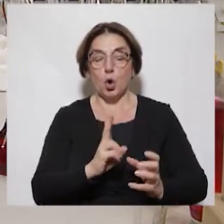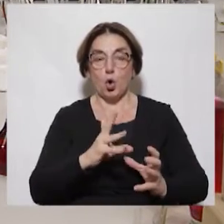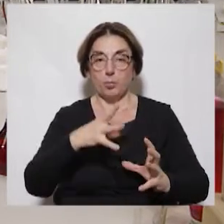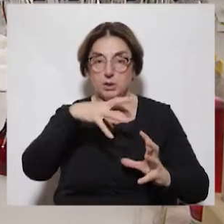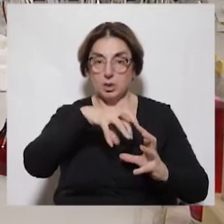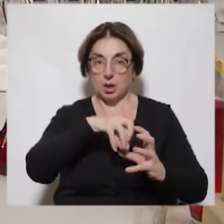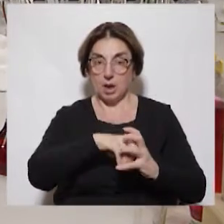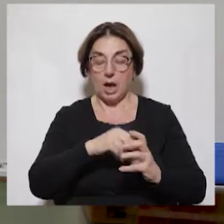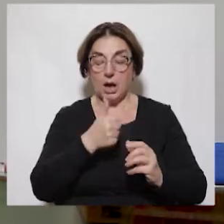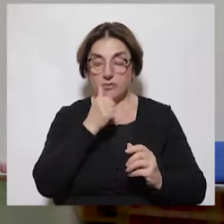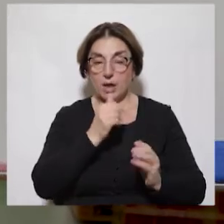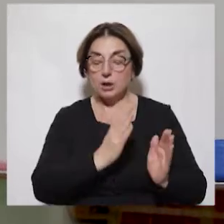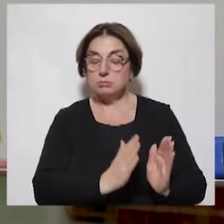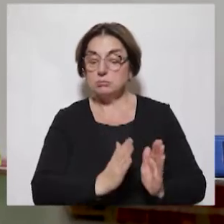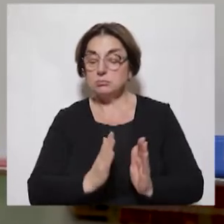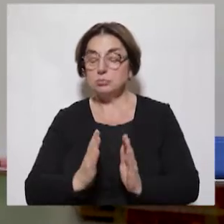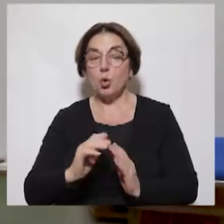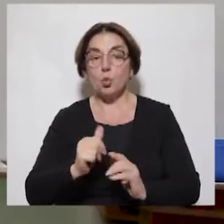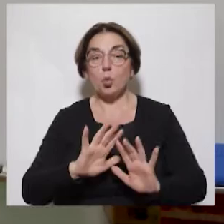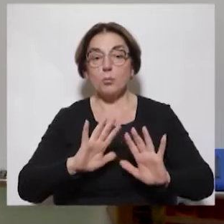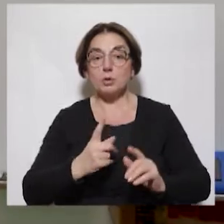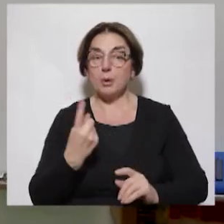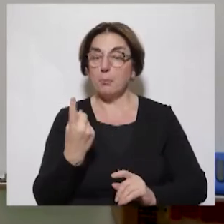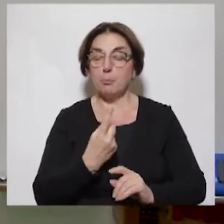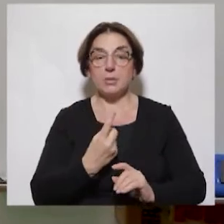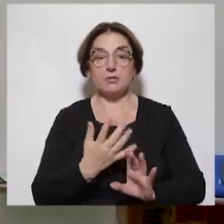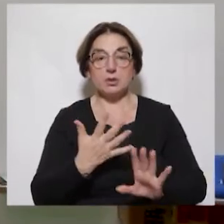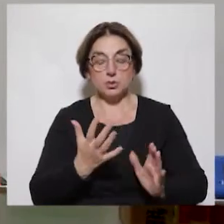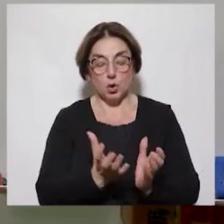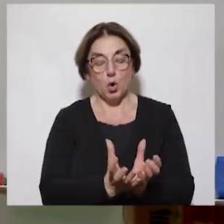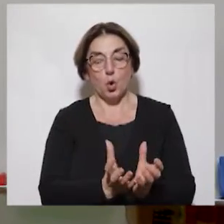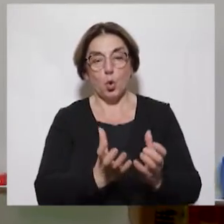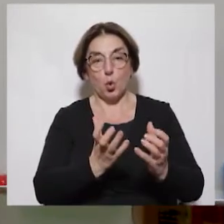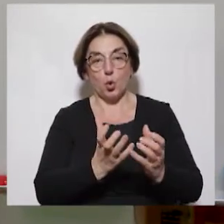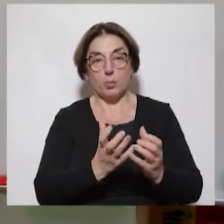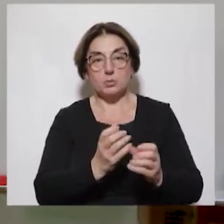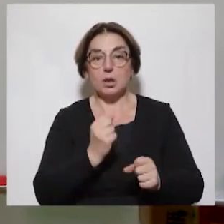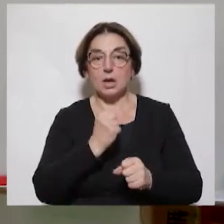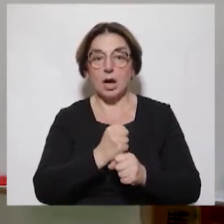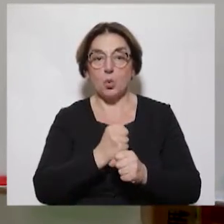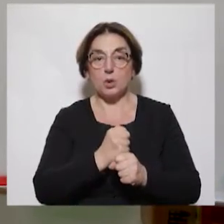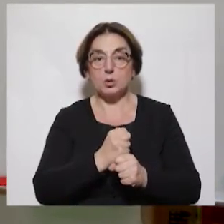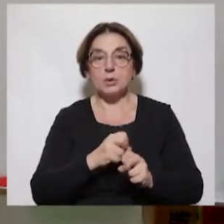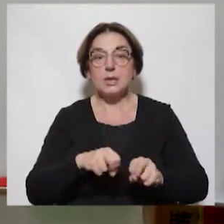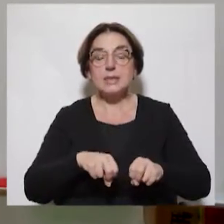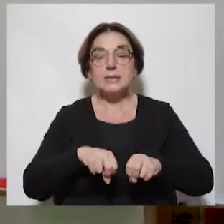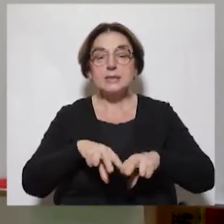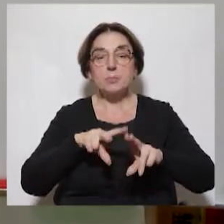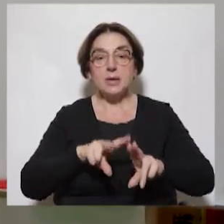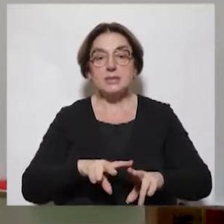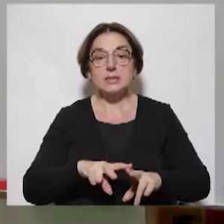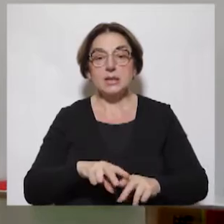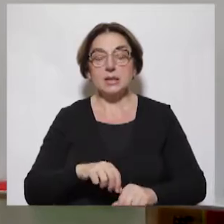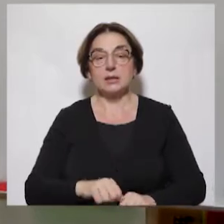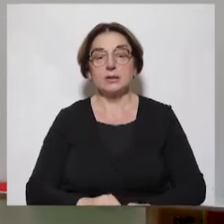გადავიდეთ ექსპერიმენტის მსვლელობაზე. პირველ რიგში მრგვალზირა კოლბას უნდა მოვარგოთ